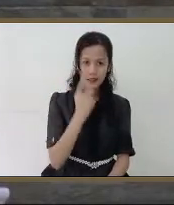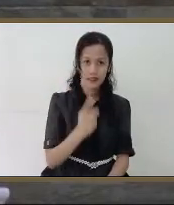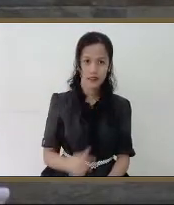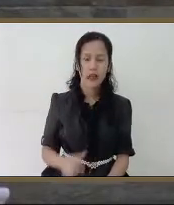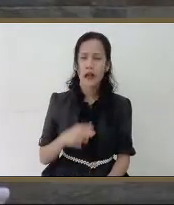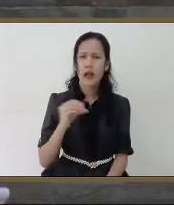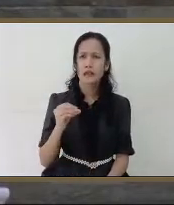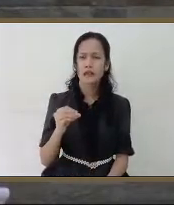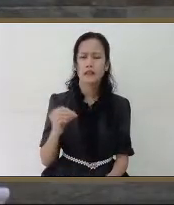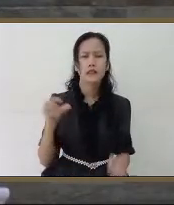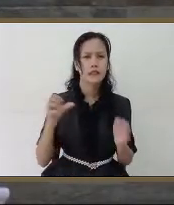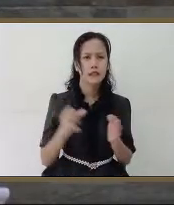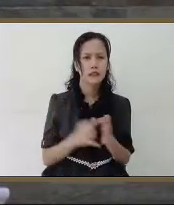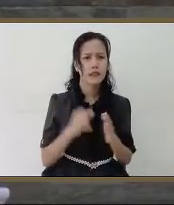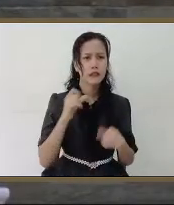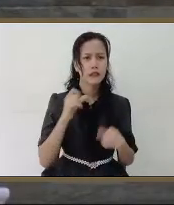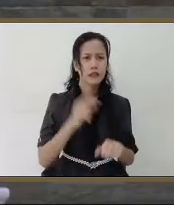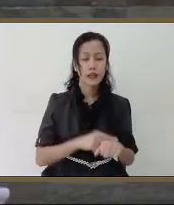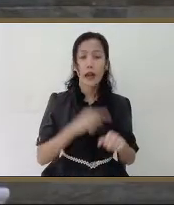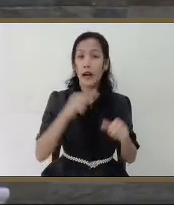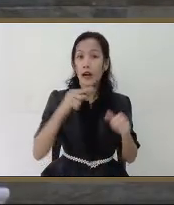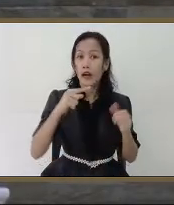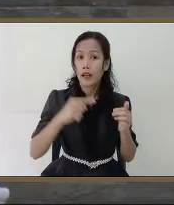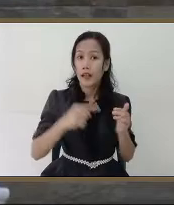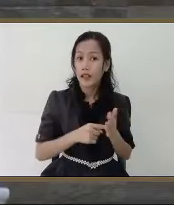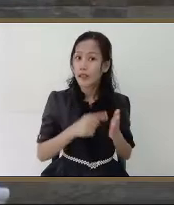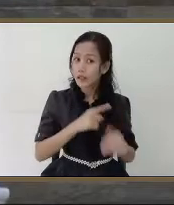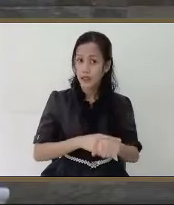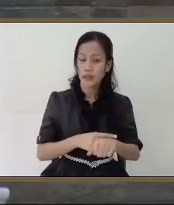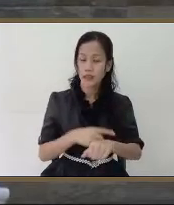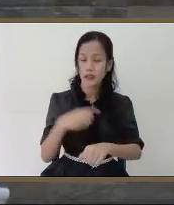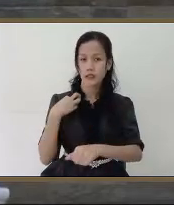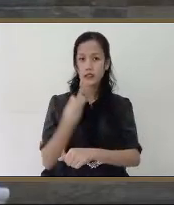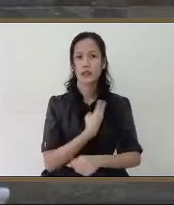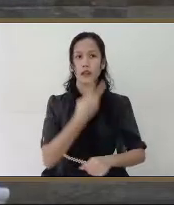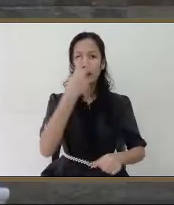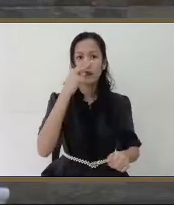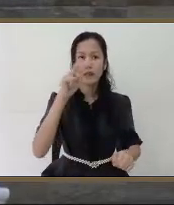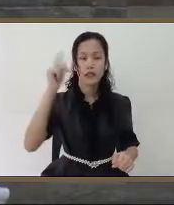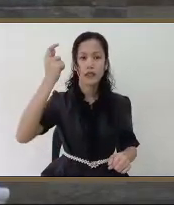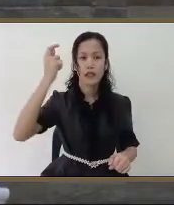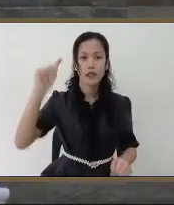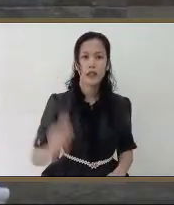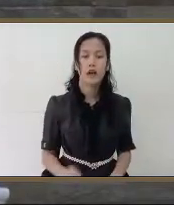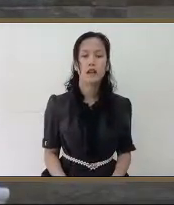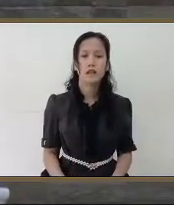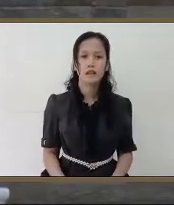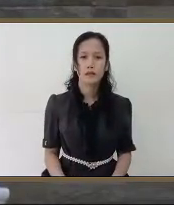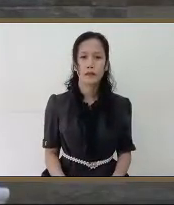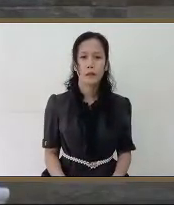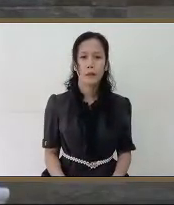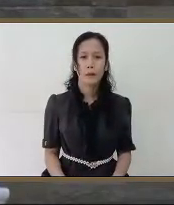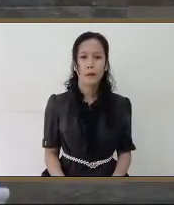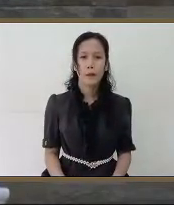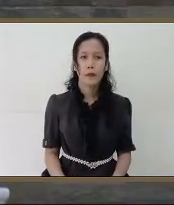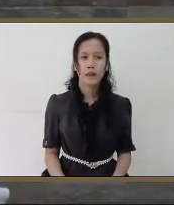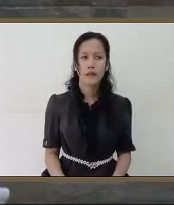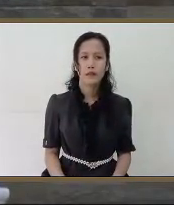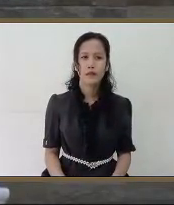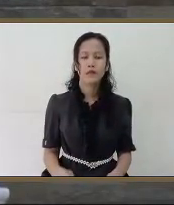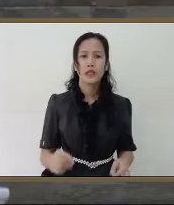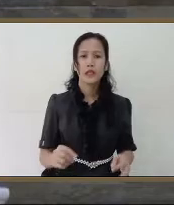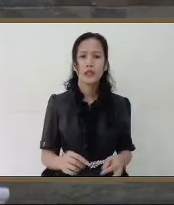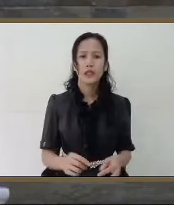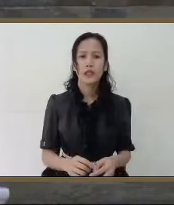during these times, dito po natin makikita yung pag-raise ng Diyos sa tatlong prophets among